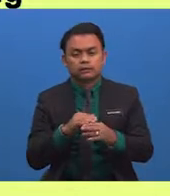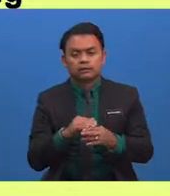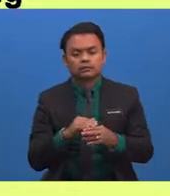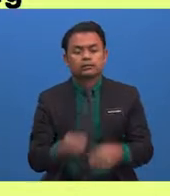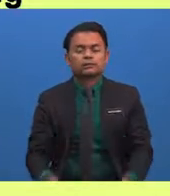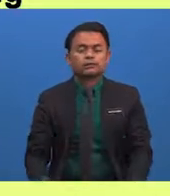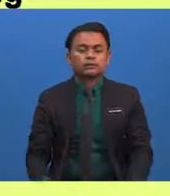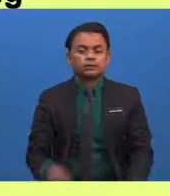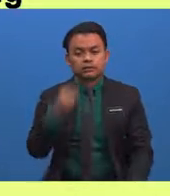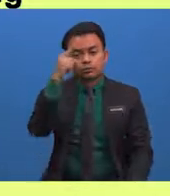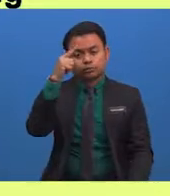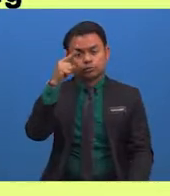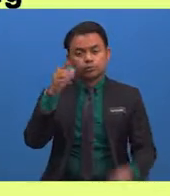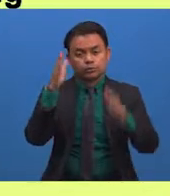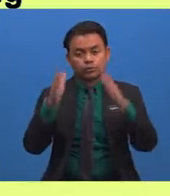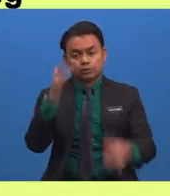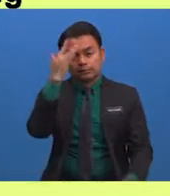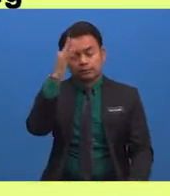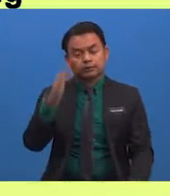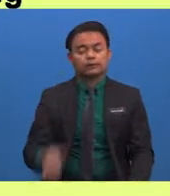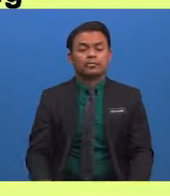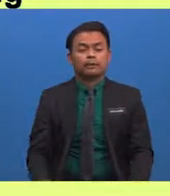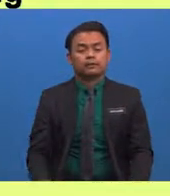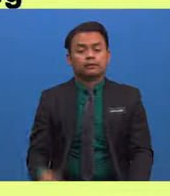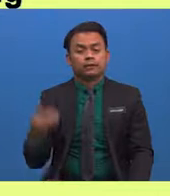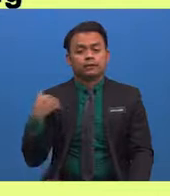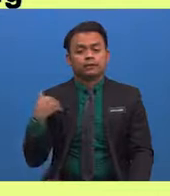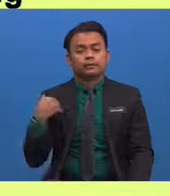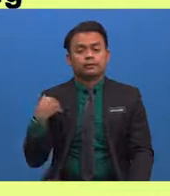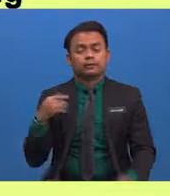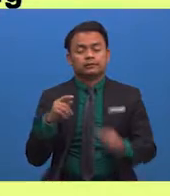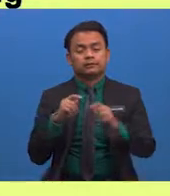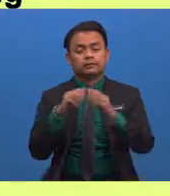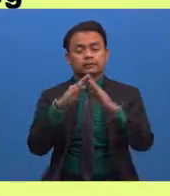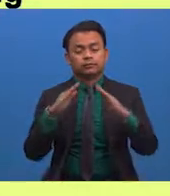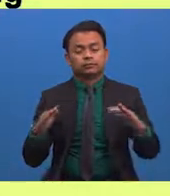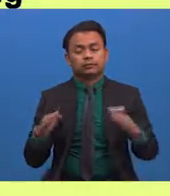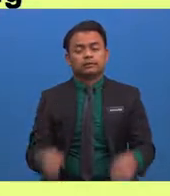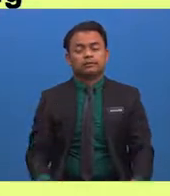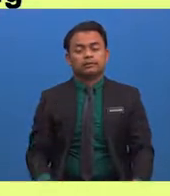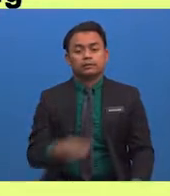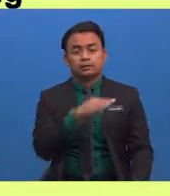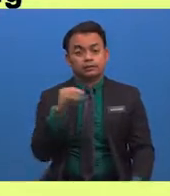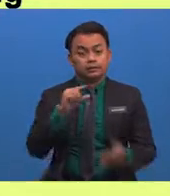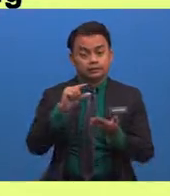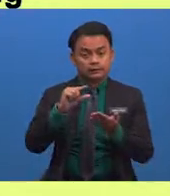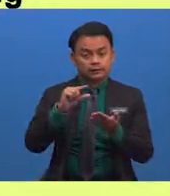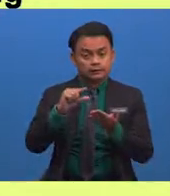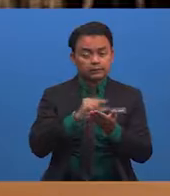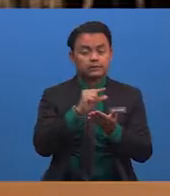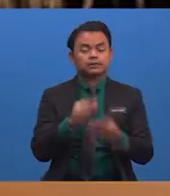termasuklah menetap di Baghdad, diberikan perbelanjaan tetap dan kedudukan yang